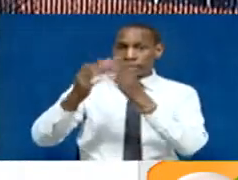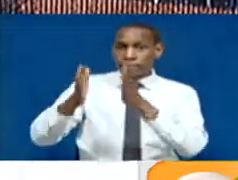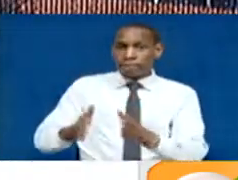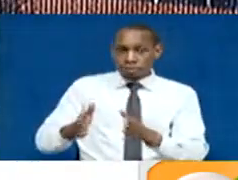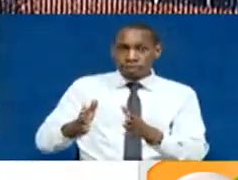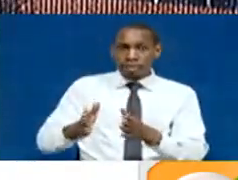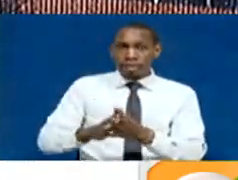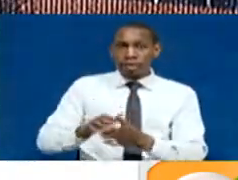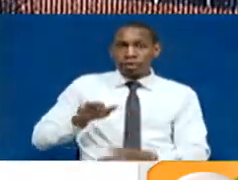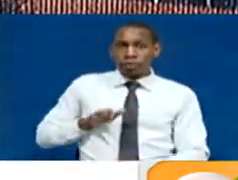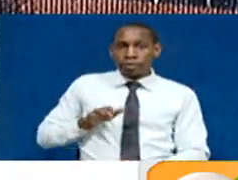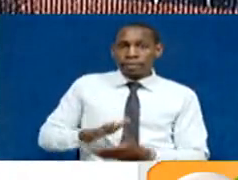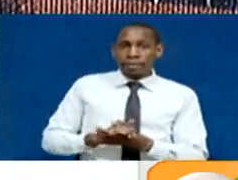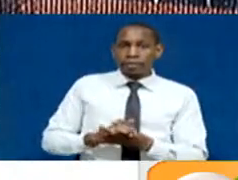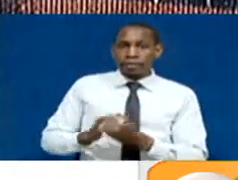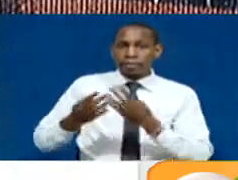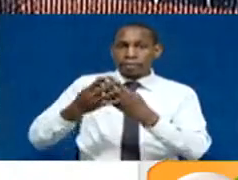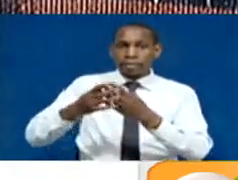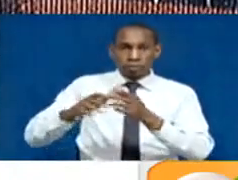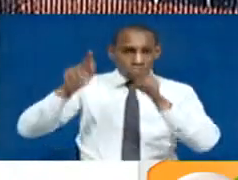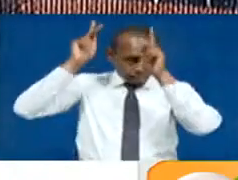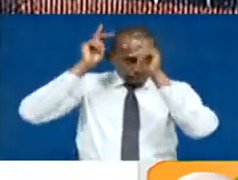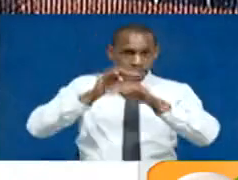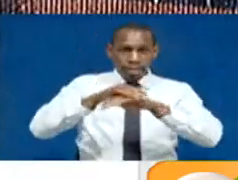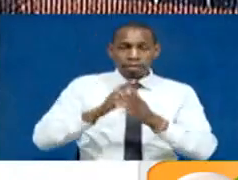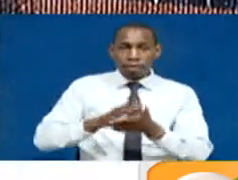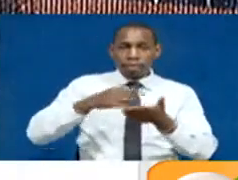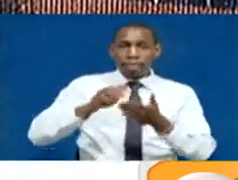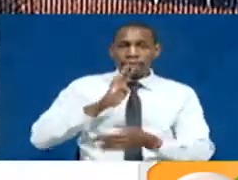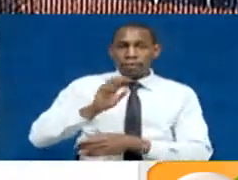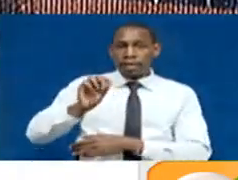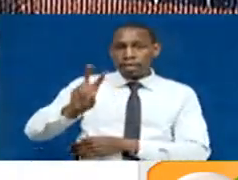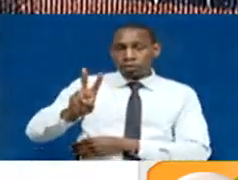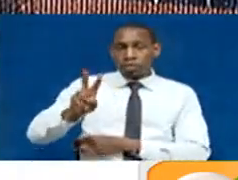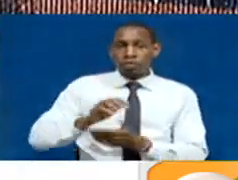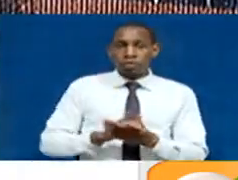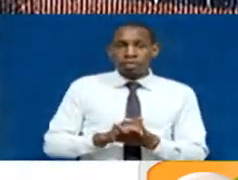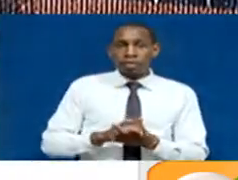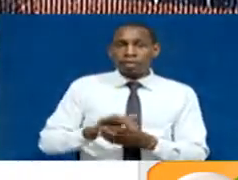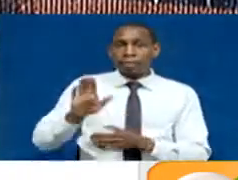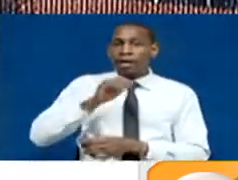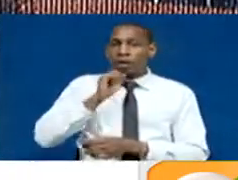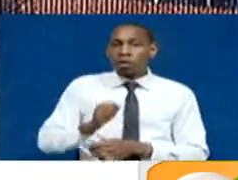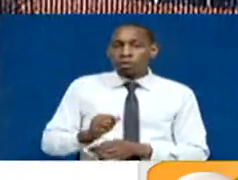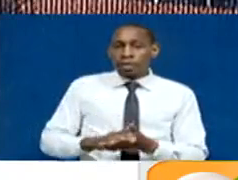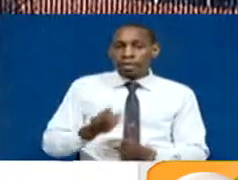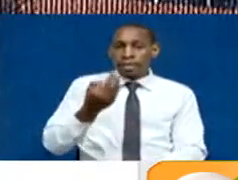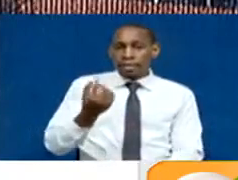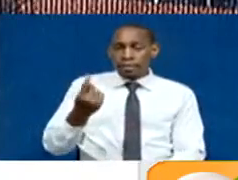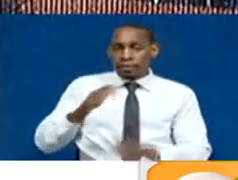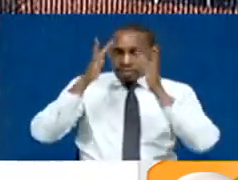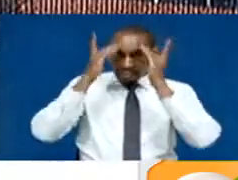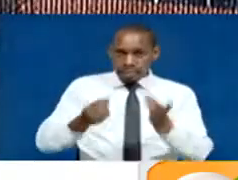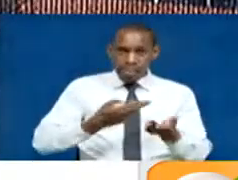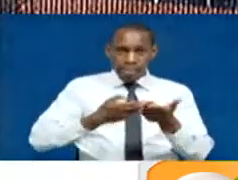katika gereza la wanawake mjini Kakamega alimudu kupata alama 402. Amelia mwenye umri wa miaka 31